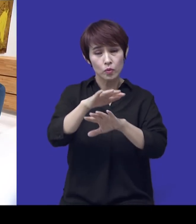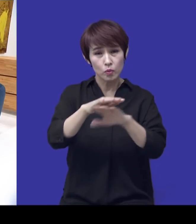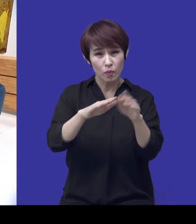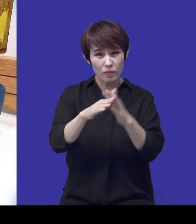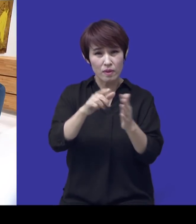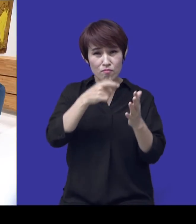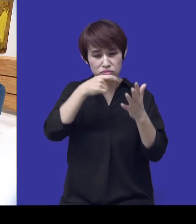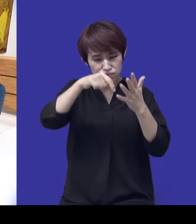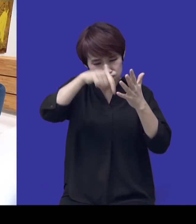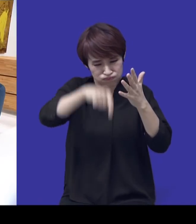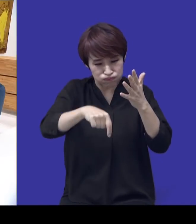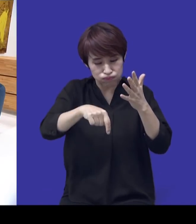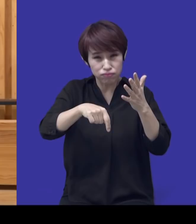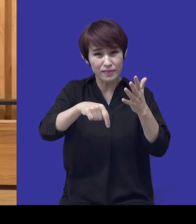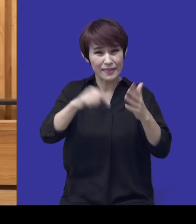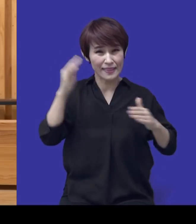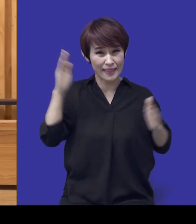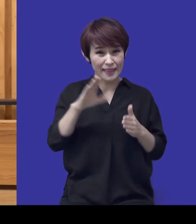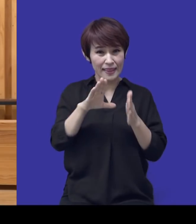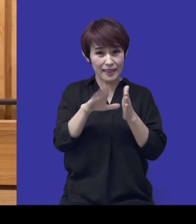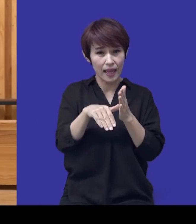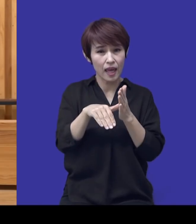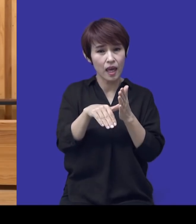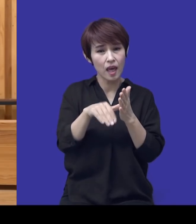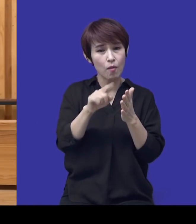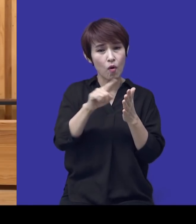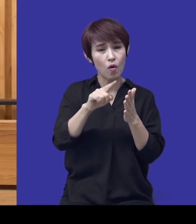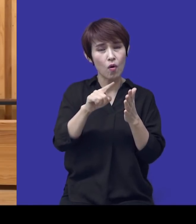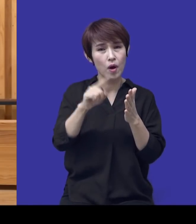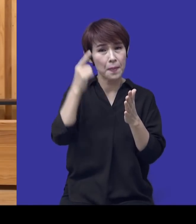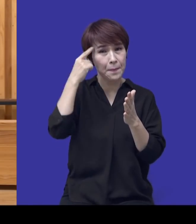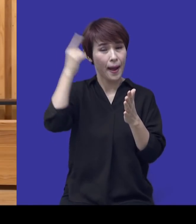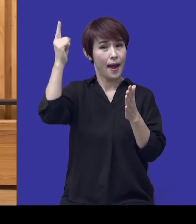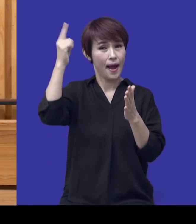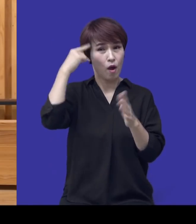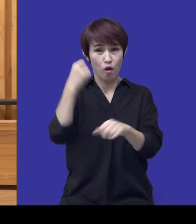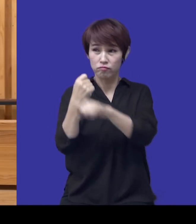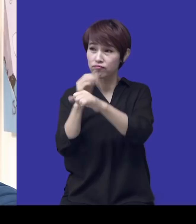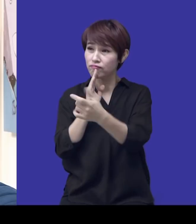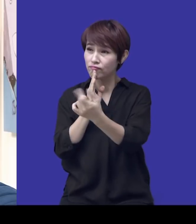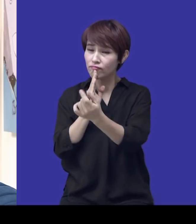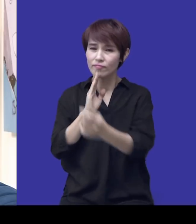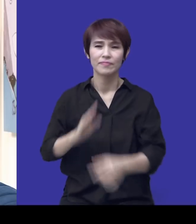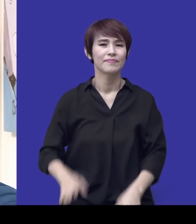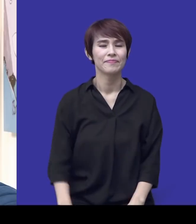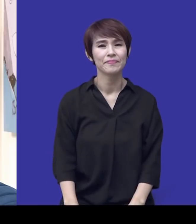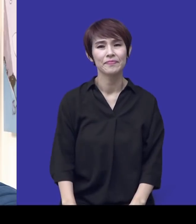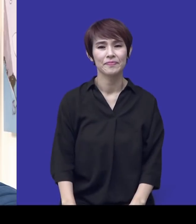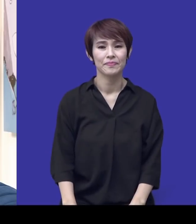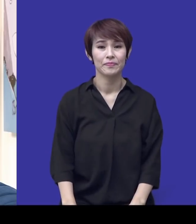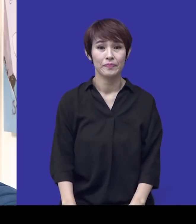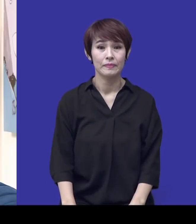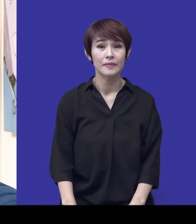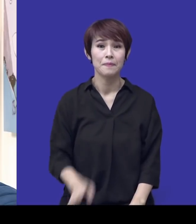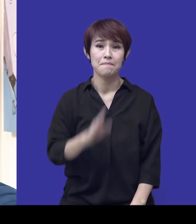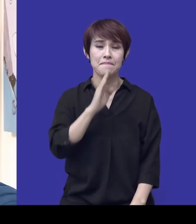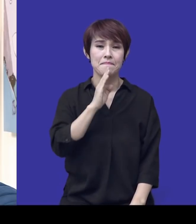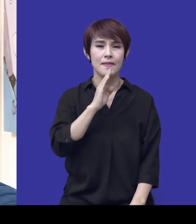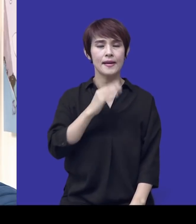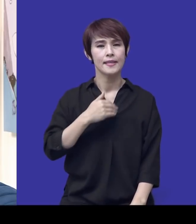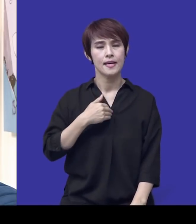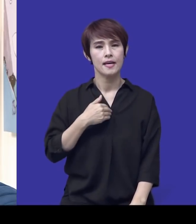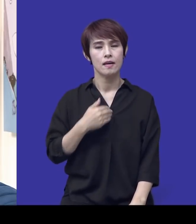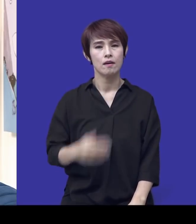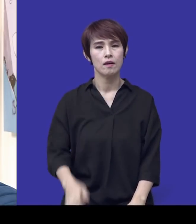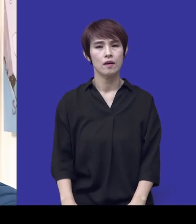났던 그 학창 시절이니까 네. 여기에 관련된 뭔가 패션 아이템 같은 것도 연구하지 않았을까요? 그러니까 맞아. 네, 하루는 제가 진짜 패션을